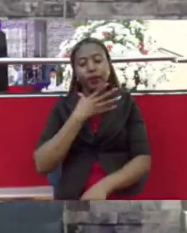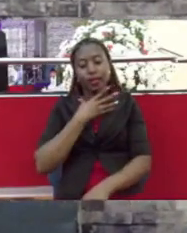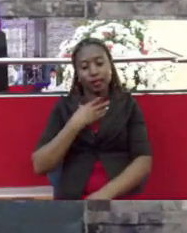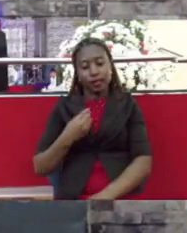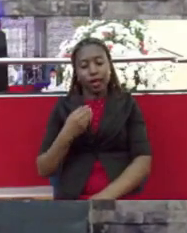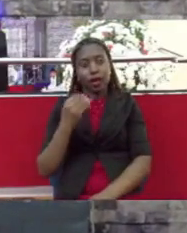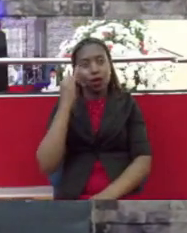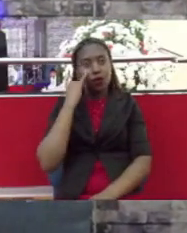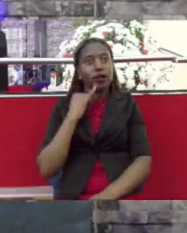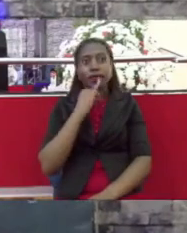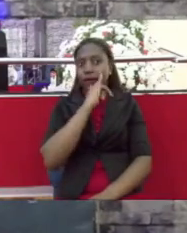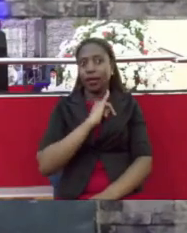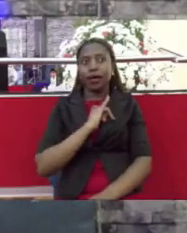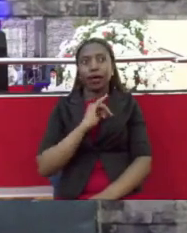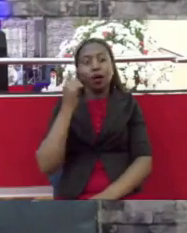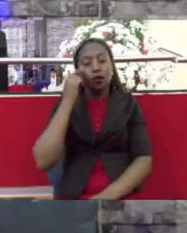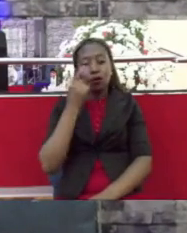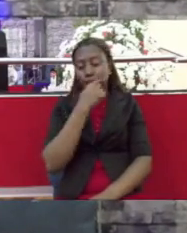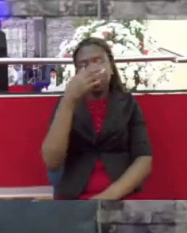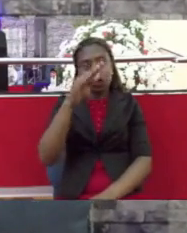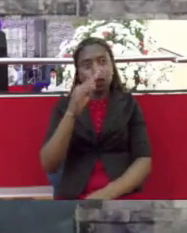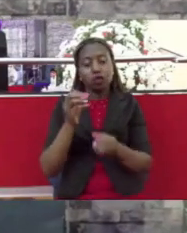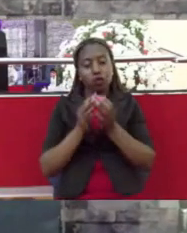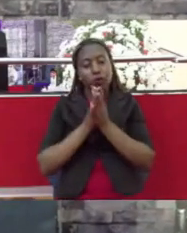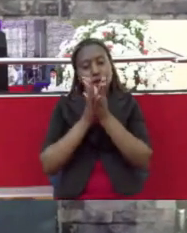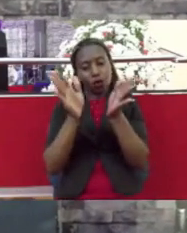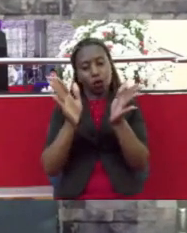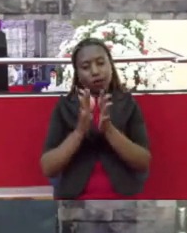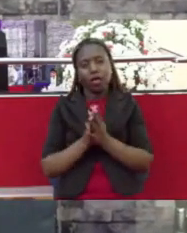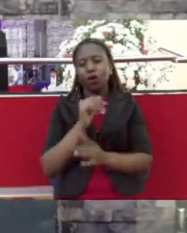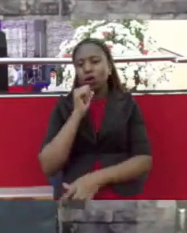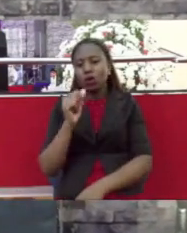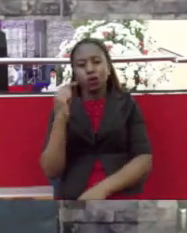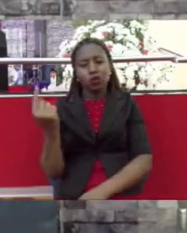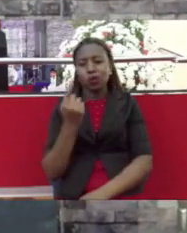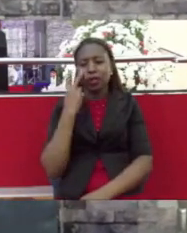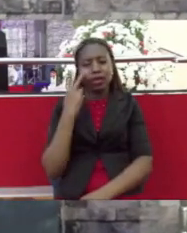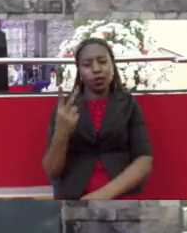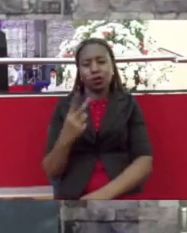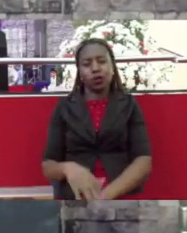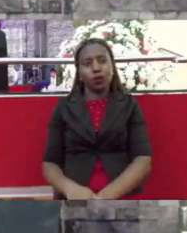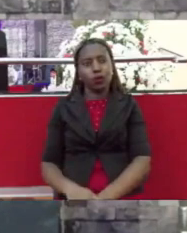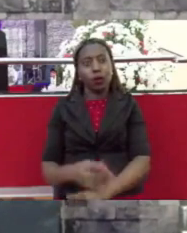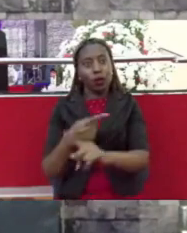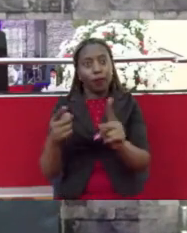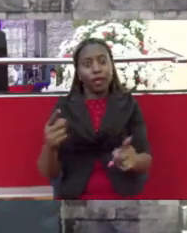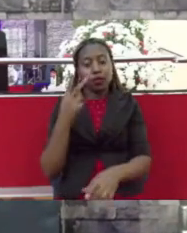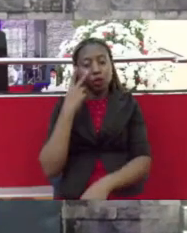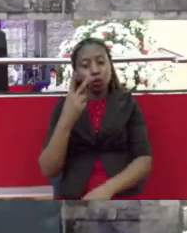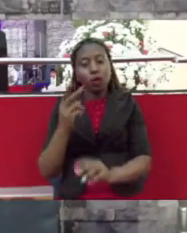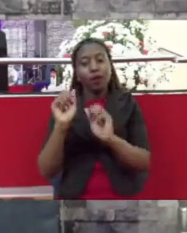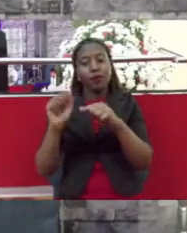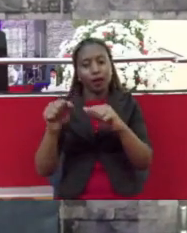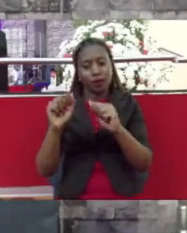will be opened. Ya kwamba macho yafunguke. That we not only look. Ya kwamba tusitazame tu. But we will look and see.